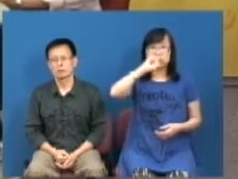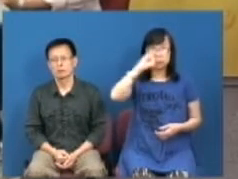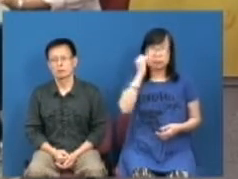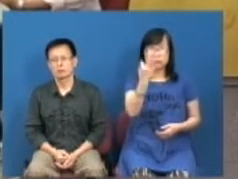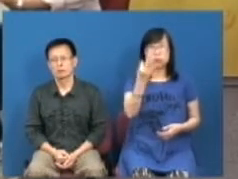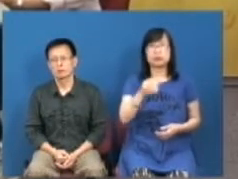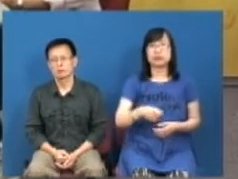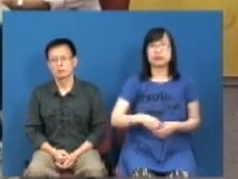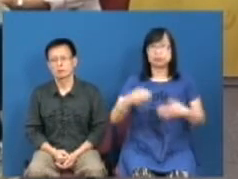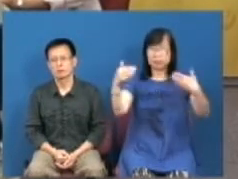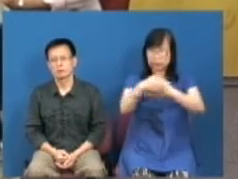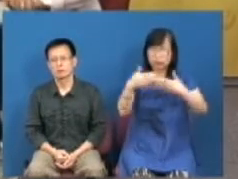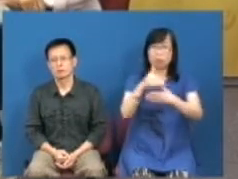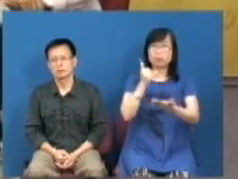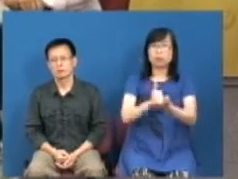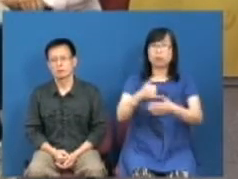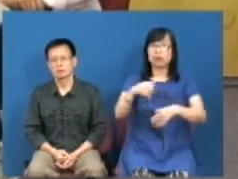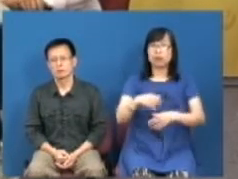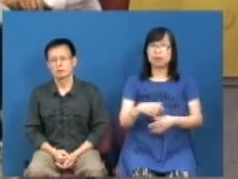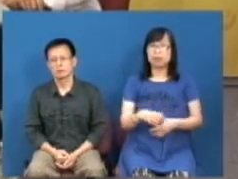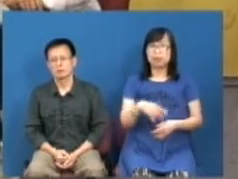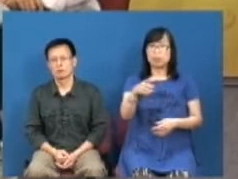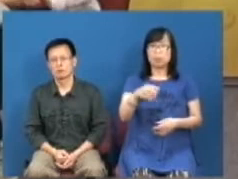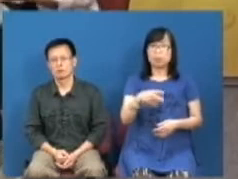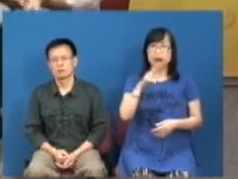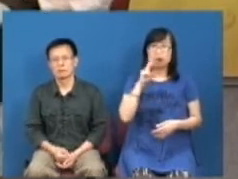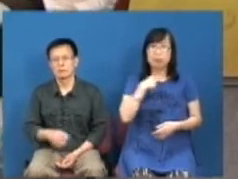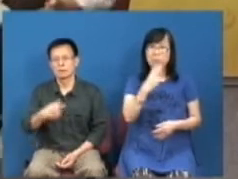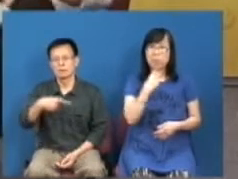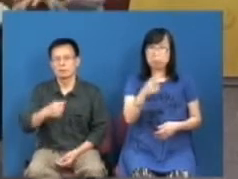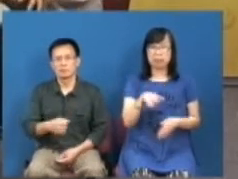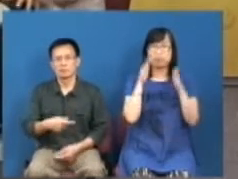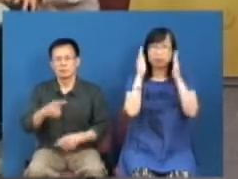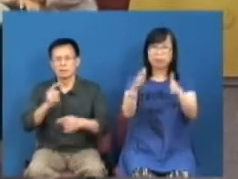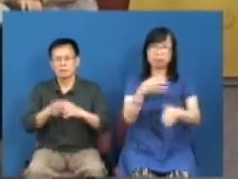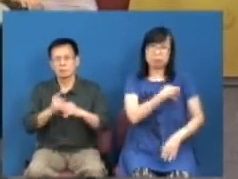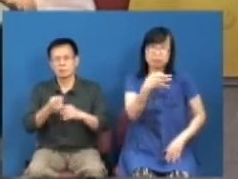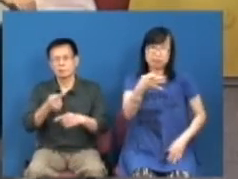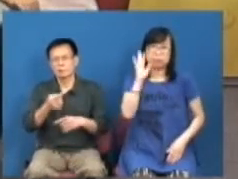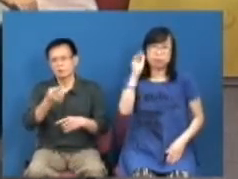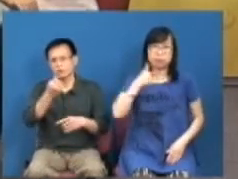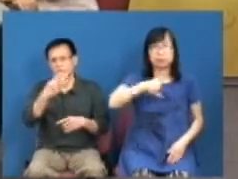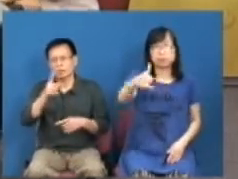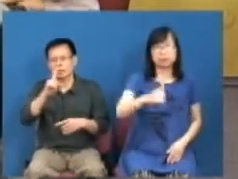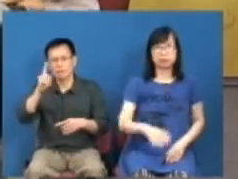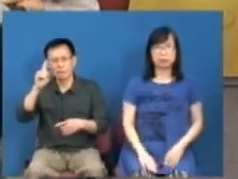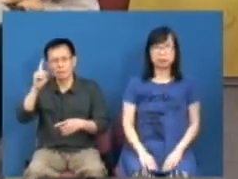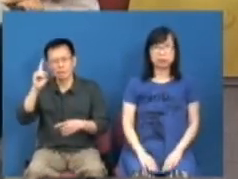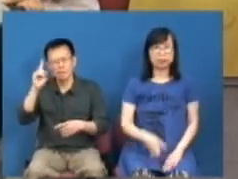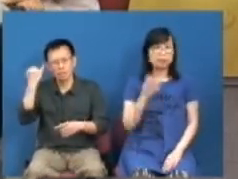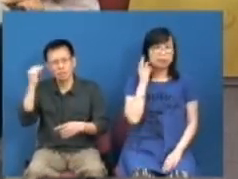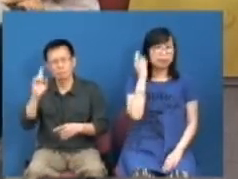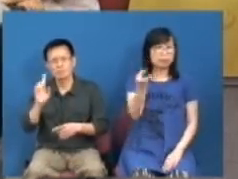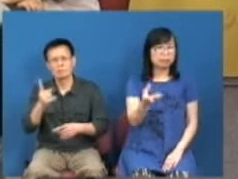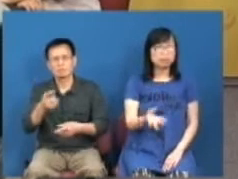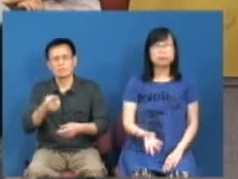啊，咁但係我哋香港咧2蚊仲要限死個星期三出街啊！ 呢、 這 個呢個真 幾鬼幾鬼無恥啊！ 先唔可能係 啊，